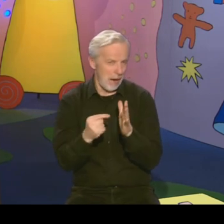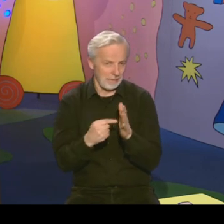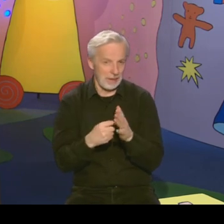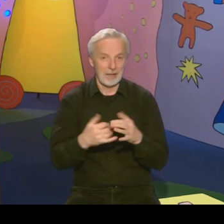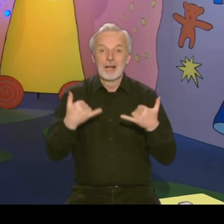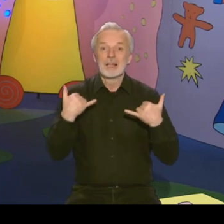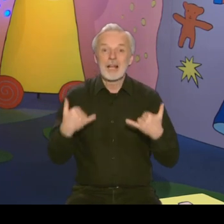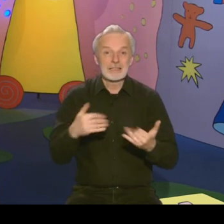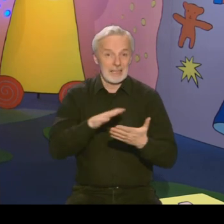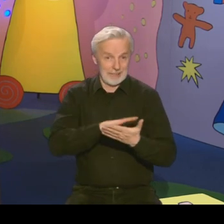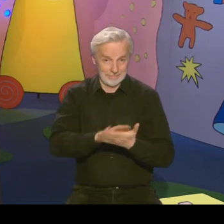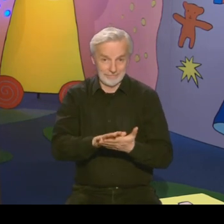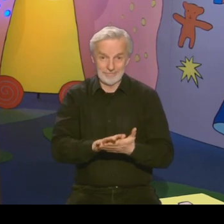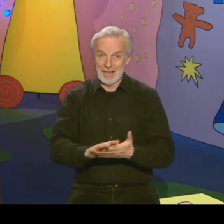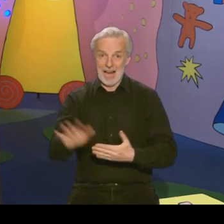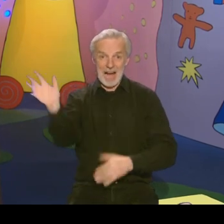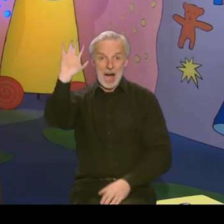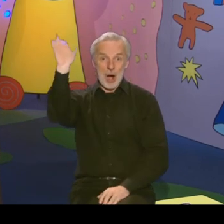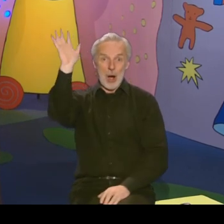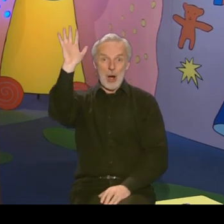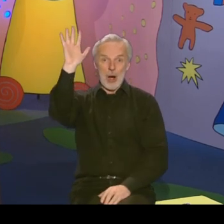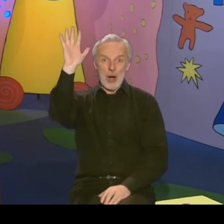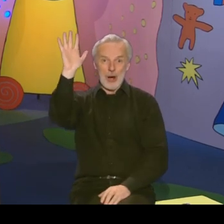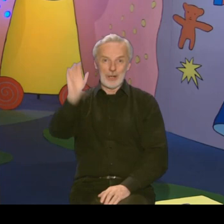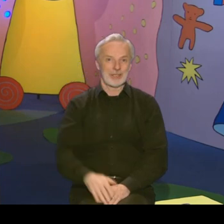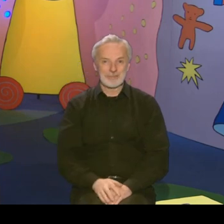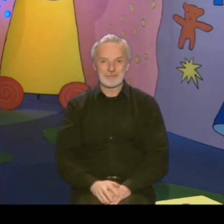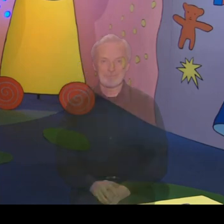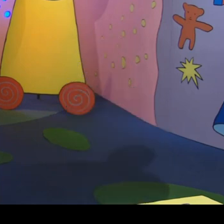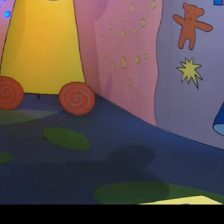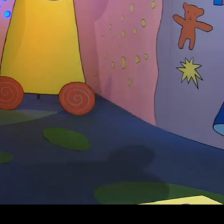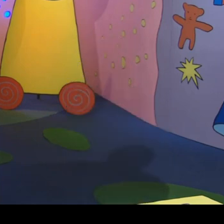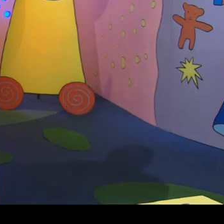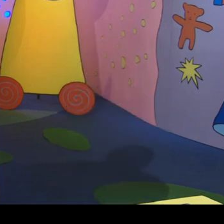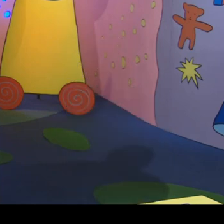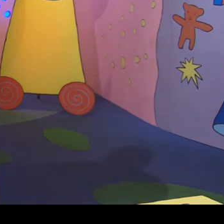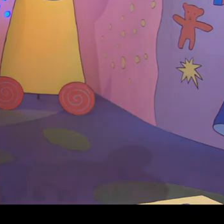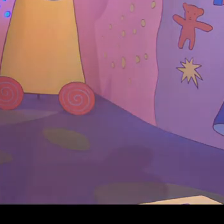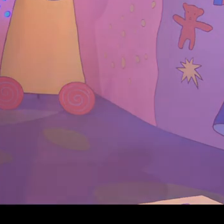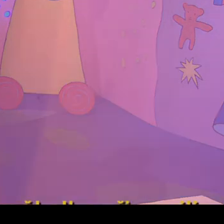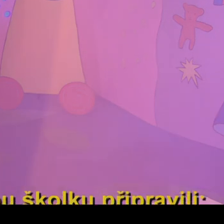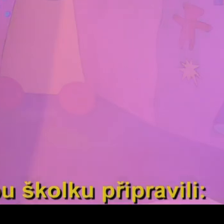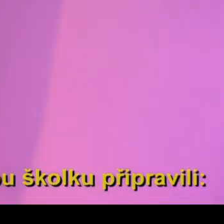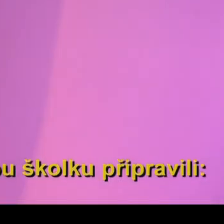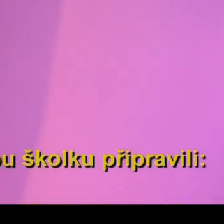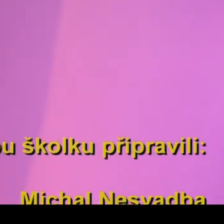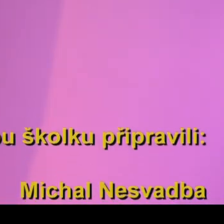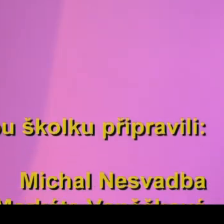mějte se fanfárově. Ahoj.